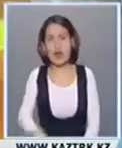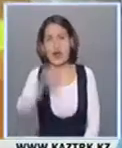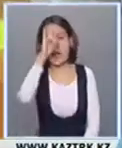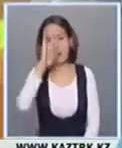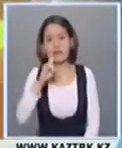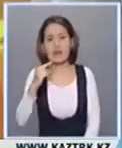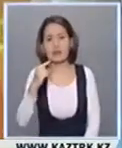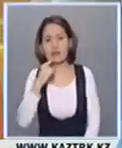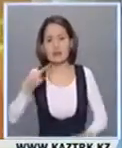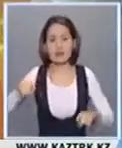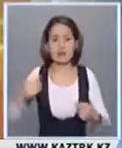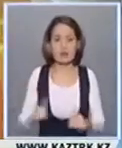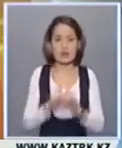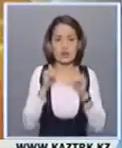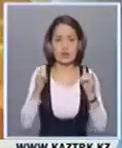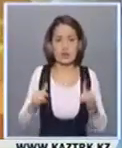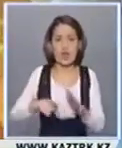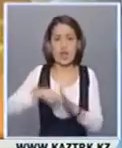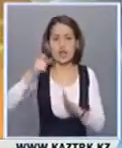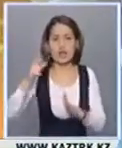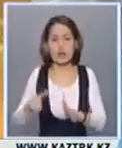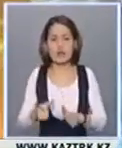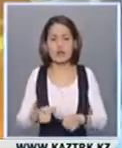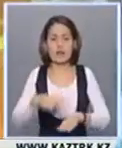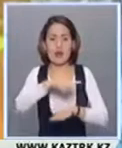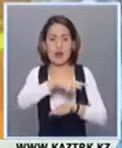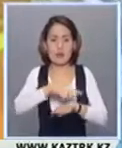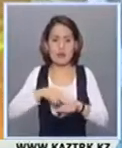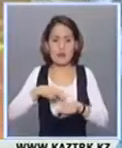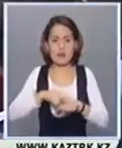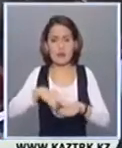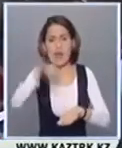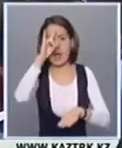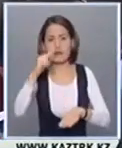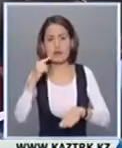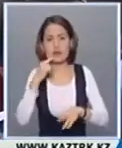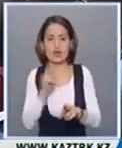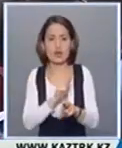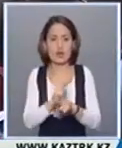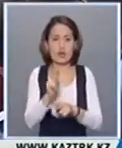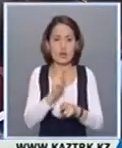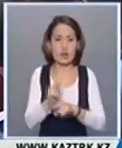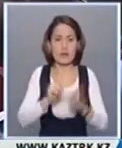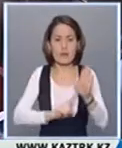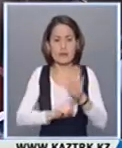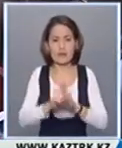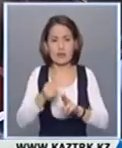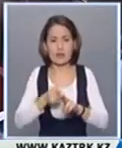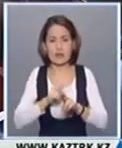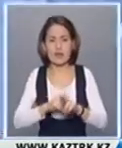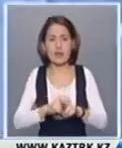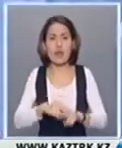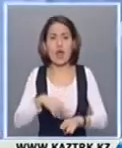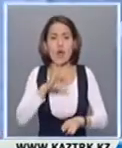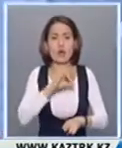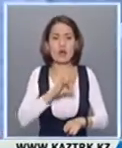Қазақ тілінің жоғын жоқтап, мұңын мұңдап жүрген депутаттар тәртіп сақшыларына ана тілін үйретуді қолға алды. Халық қалаулысы әрі қоғам